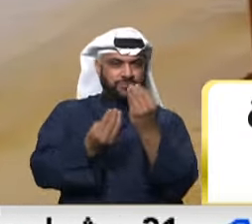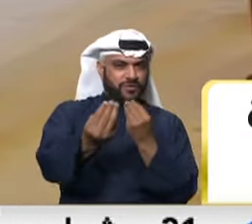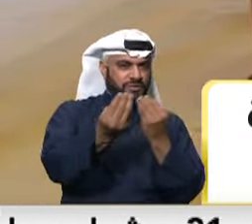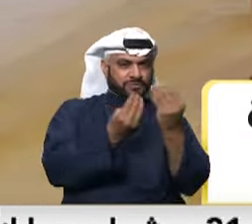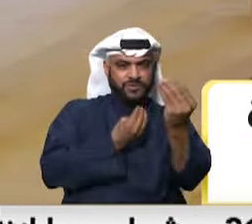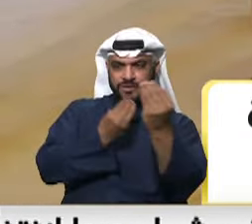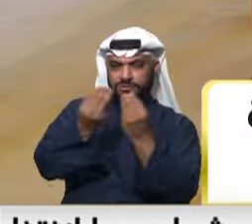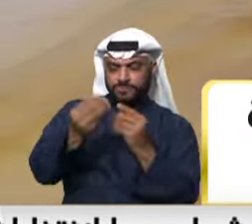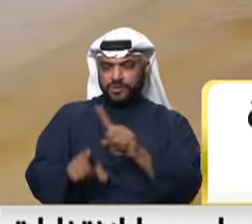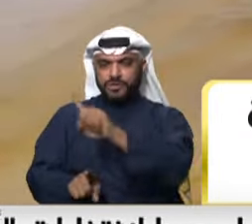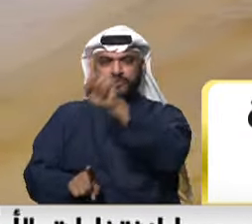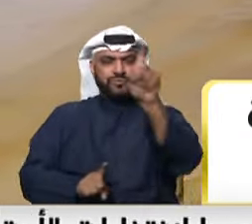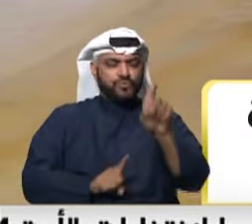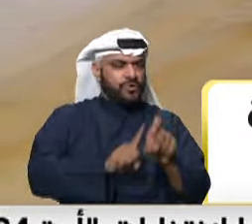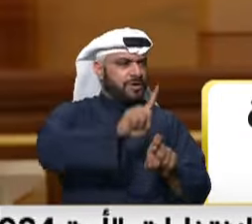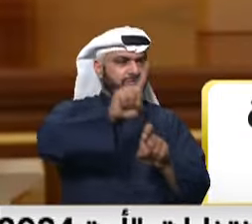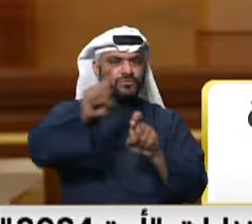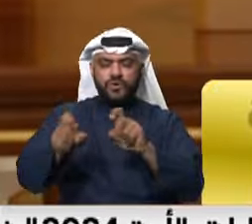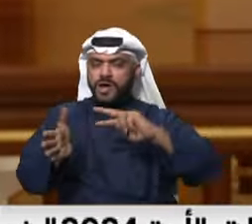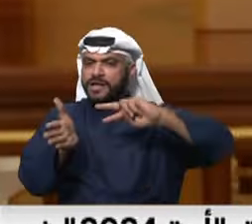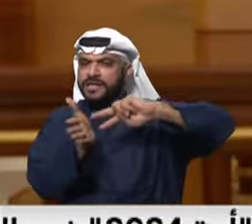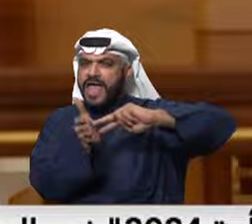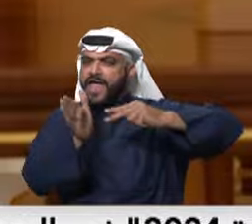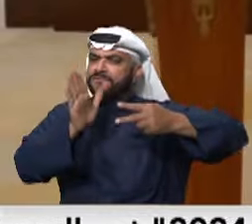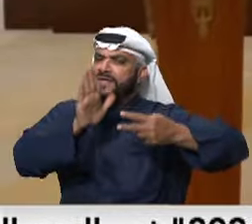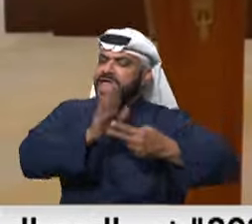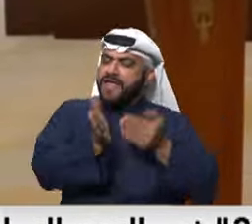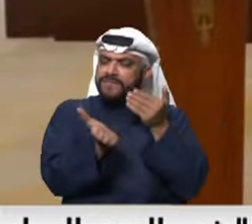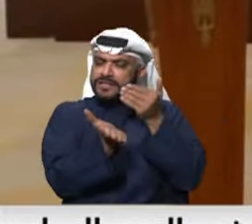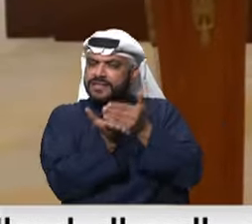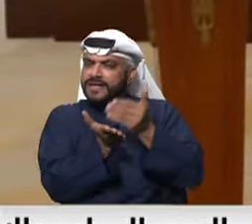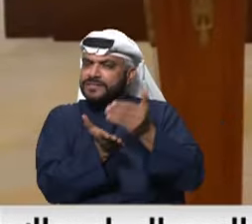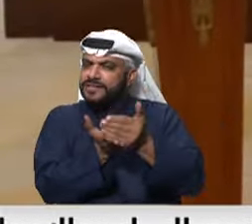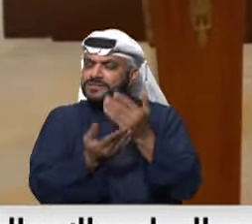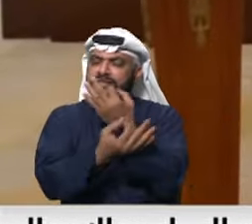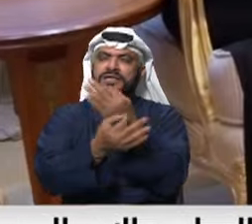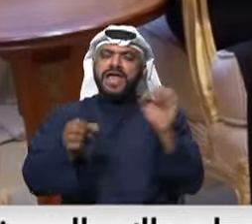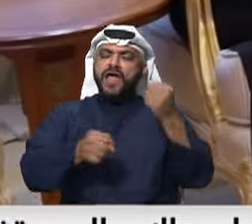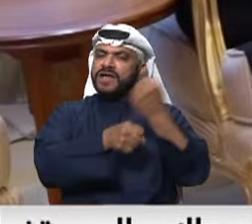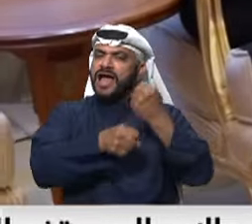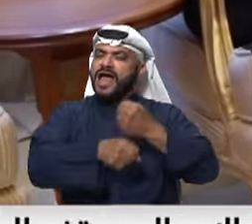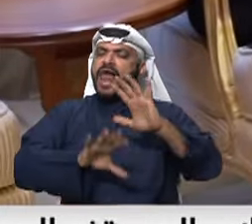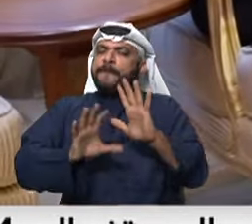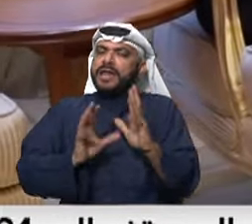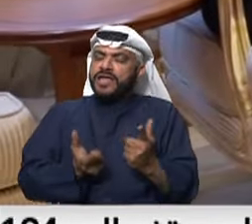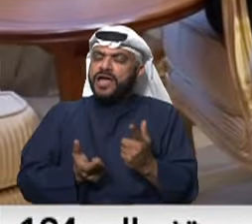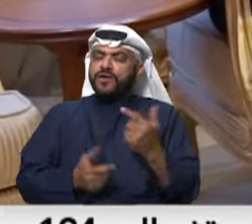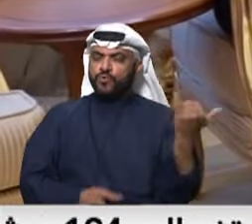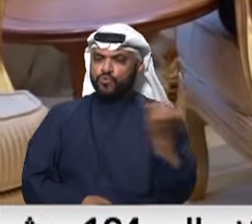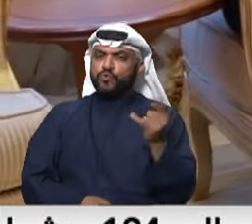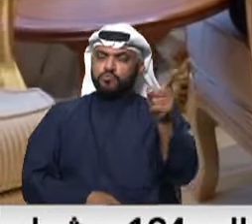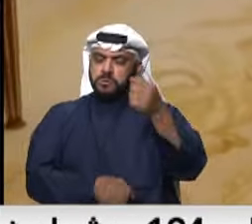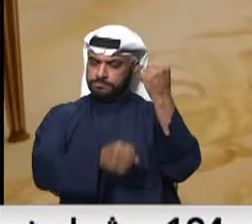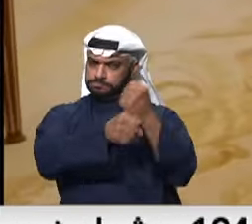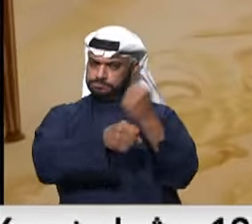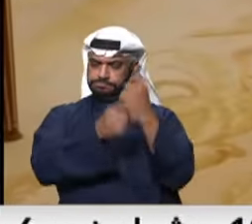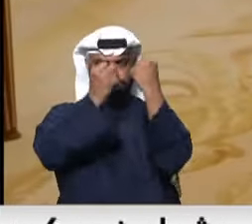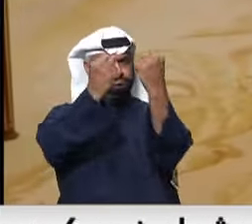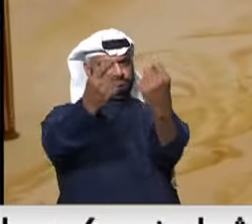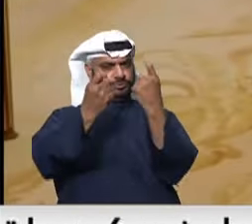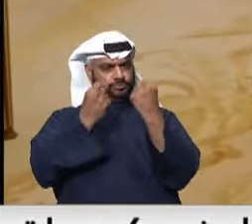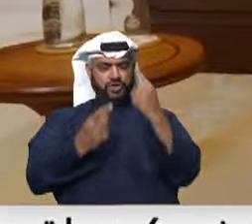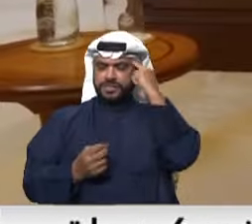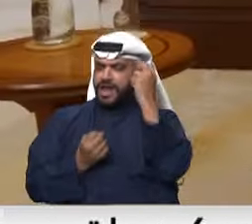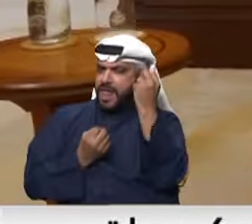رئيس مجلس الوزراء خلال اللقاءات عددا من القضايا في الساحة المحلية مثمنا سموه ما قدم من